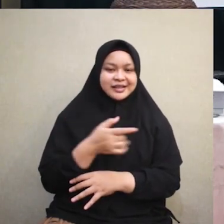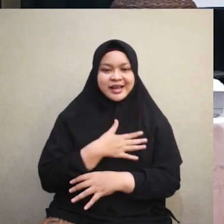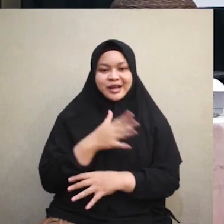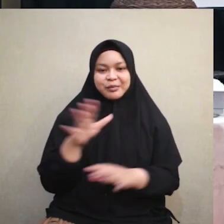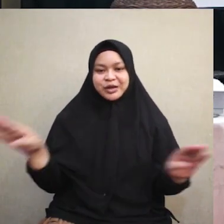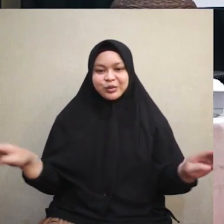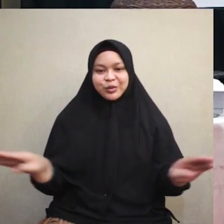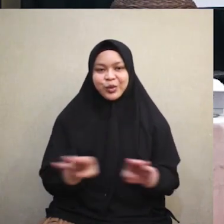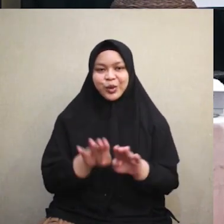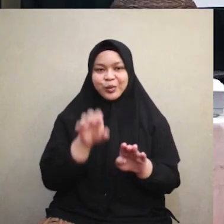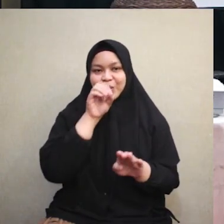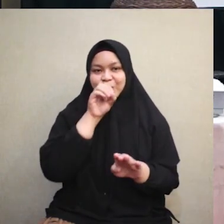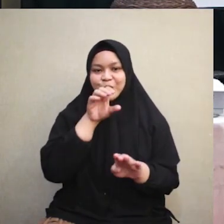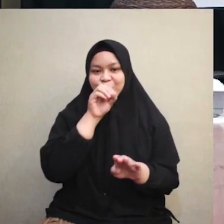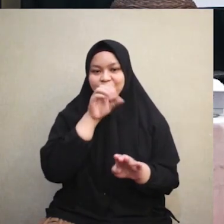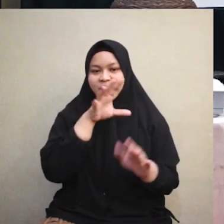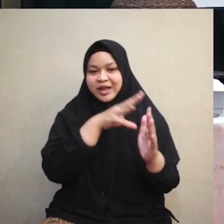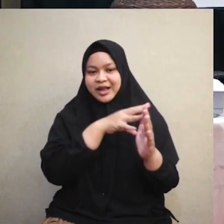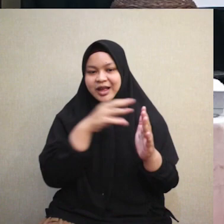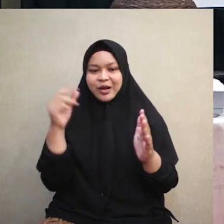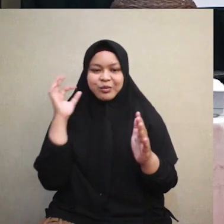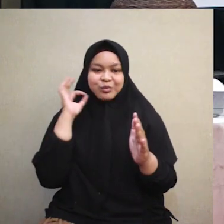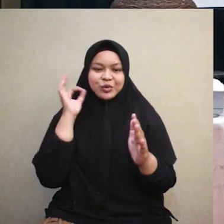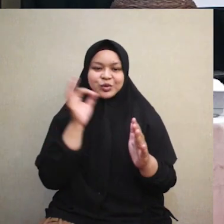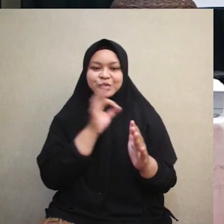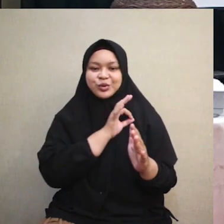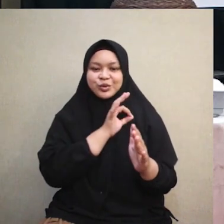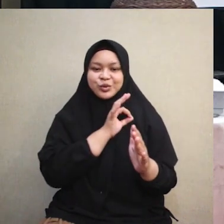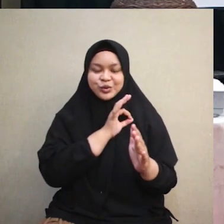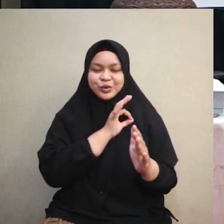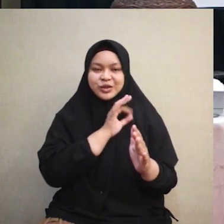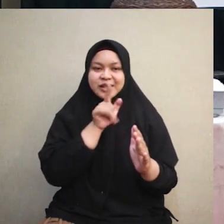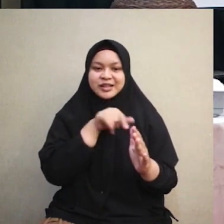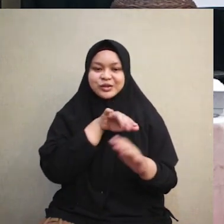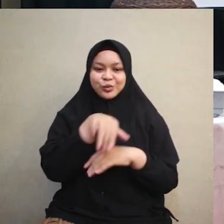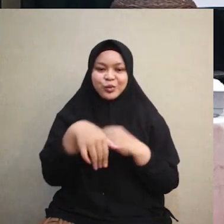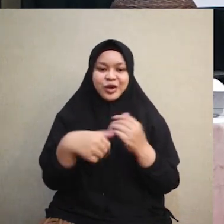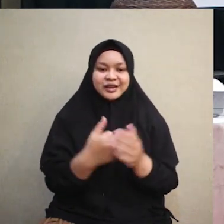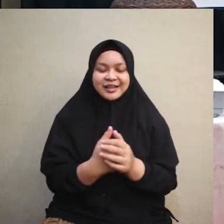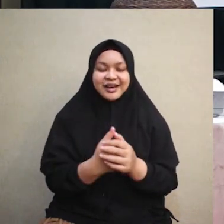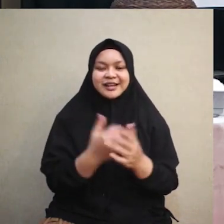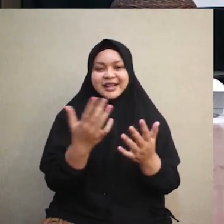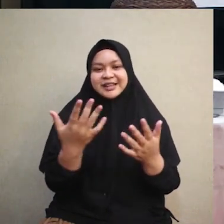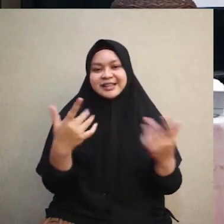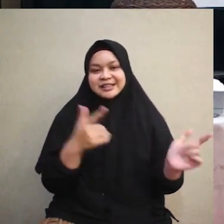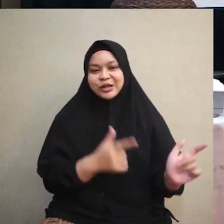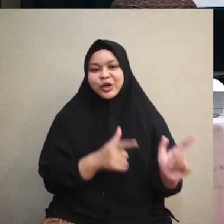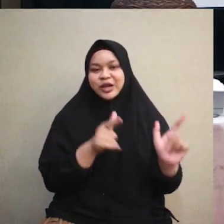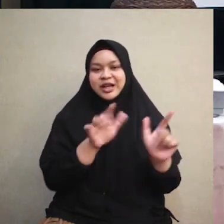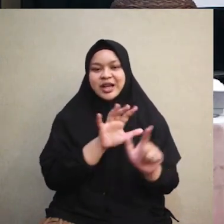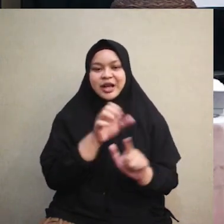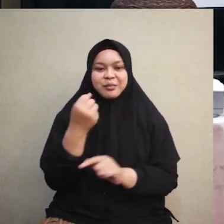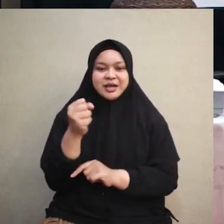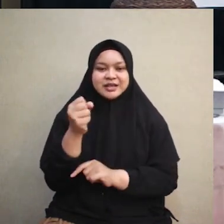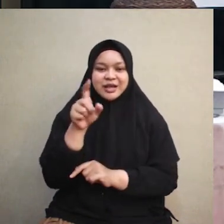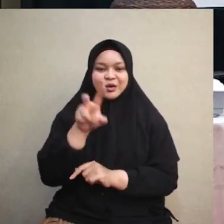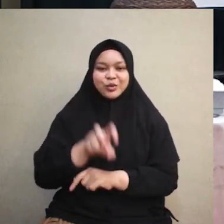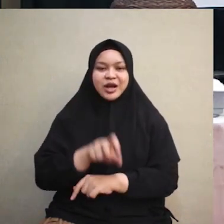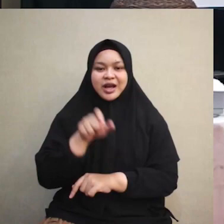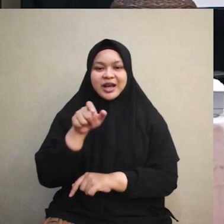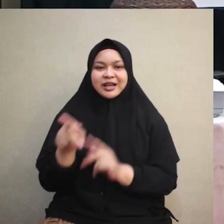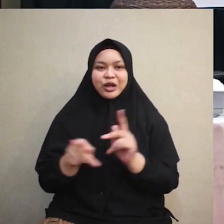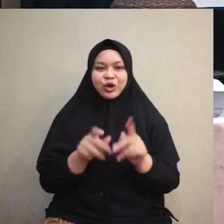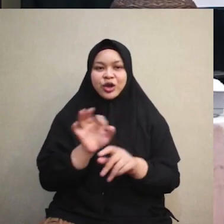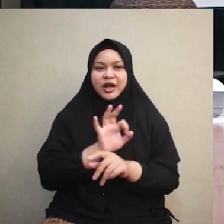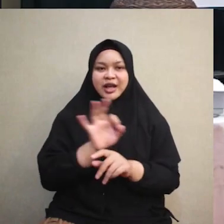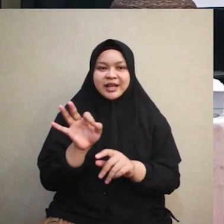akan menutup dengan mengutip Mbak Nurul dan saya aka itu semua senjata yang nggak akan bisa digunakan Kalau